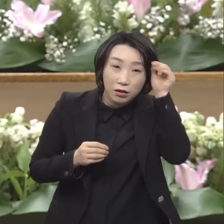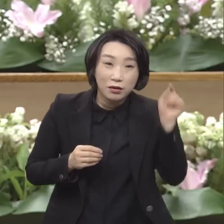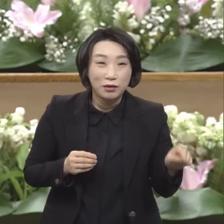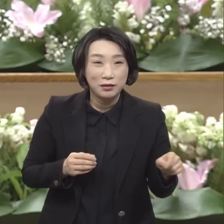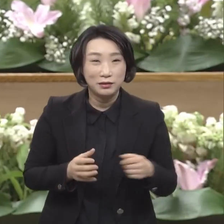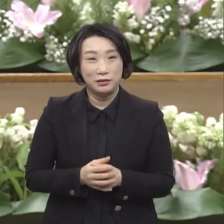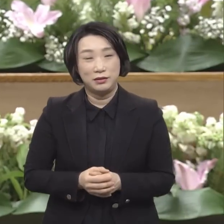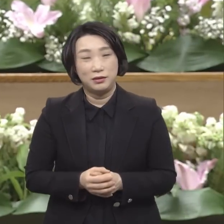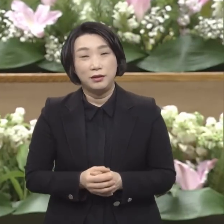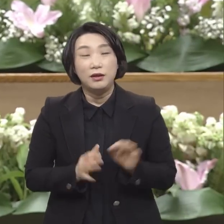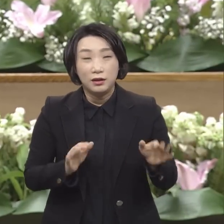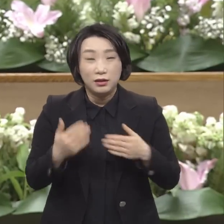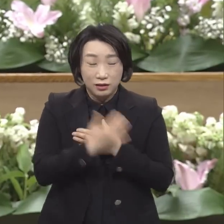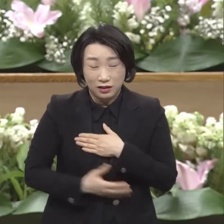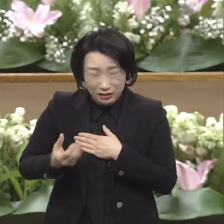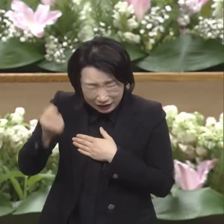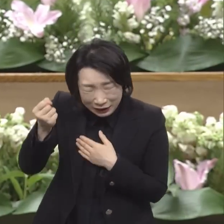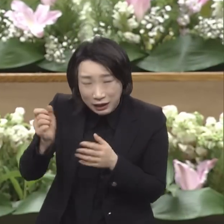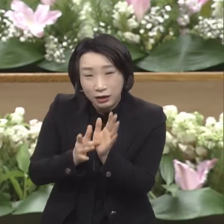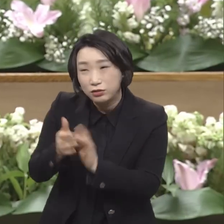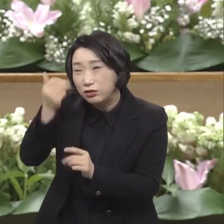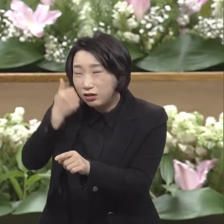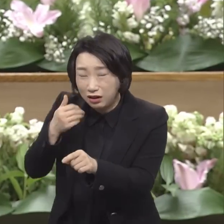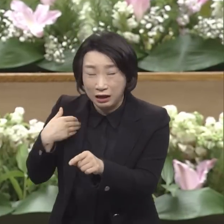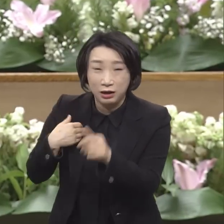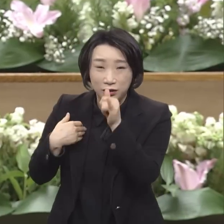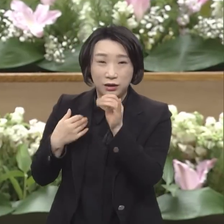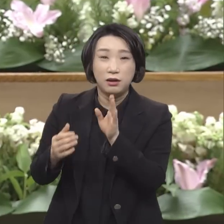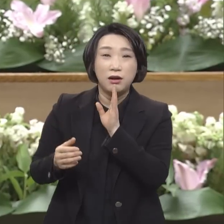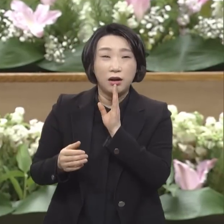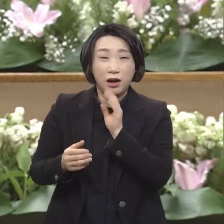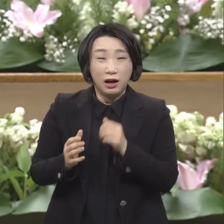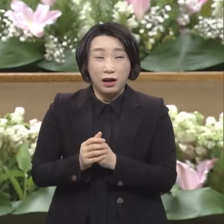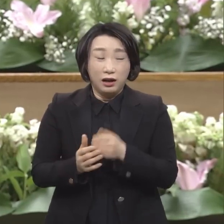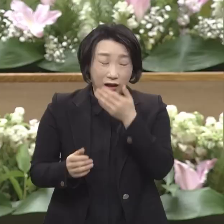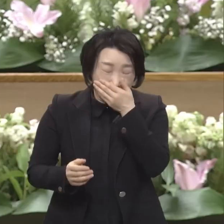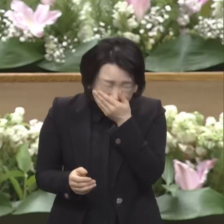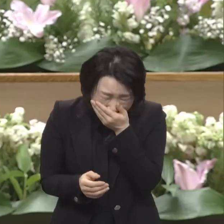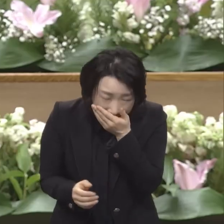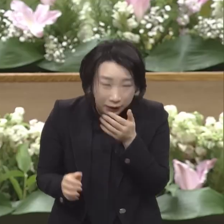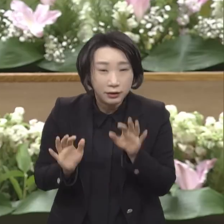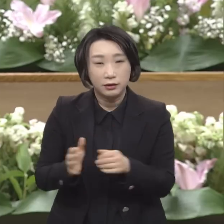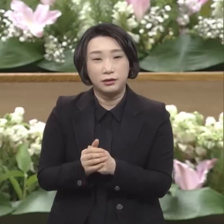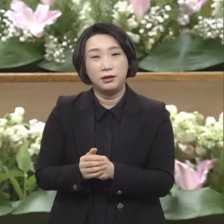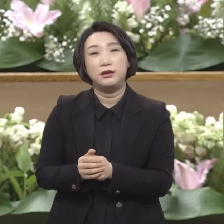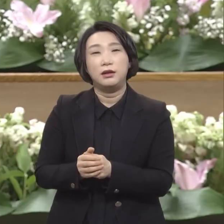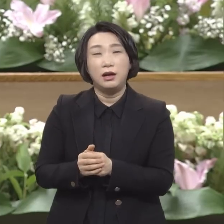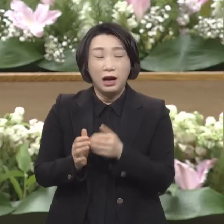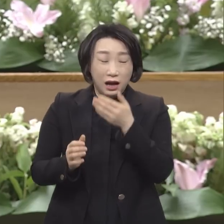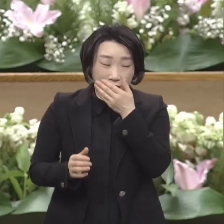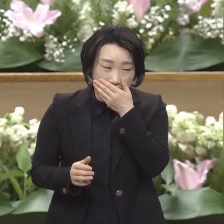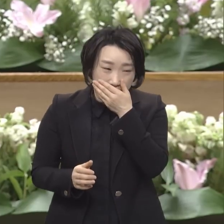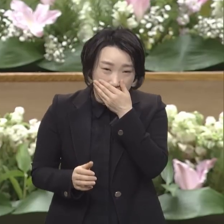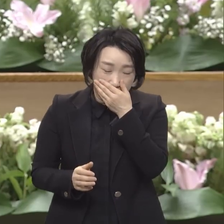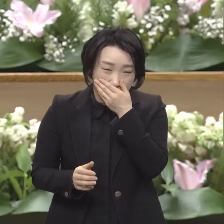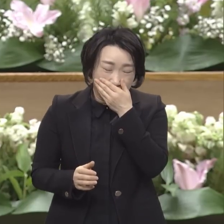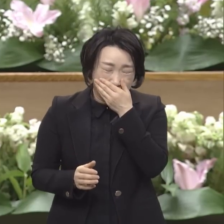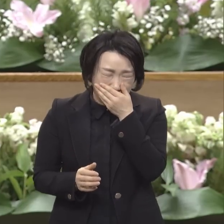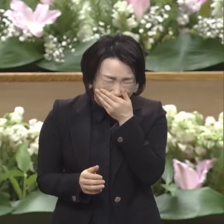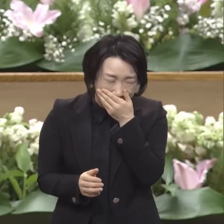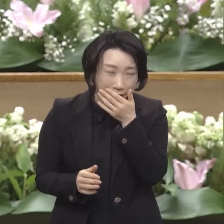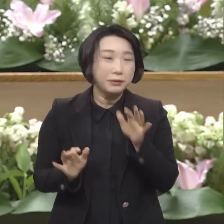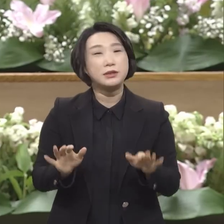것들이지. 그가 육신을 입었기에 누군지를 몰라. 그는 저희 조상 아브라함을